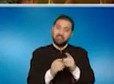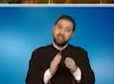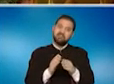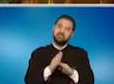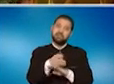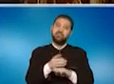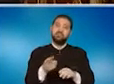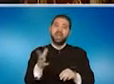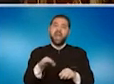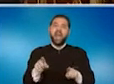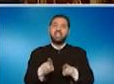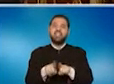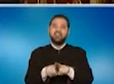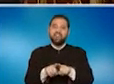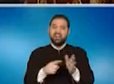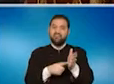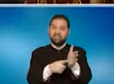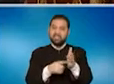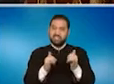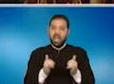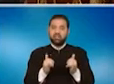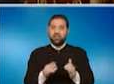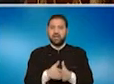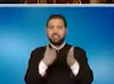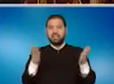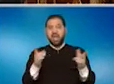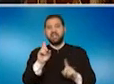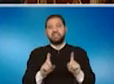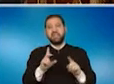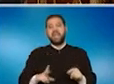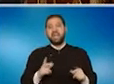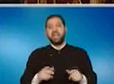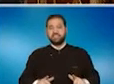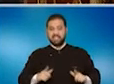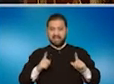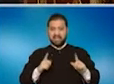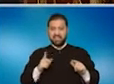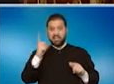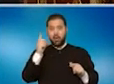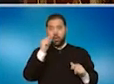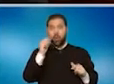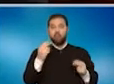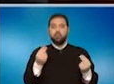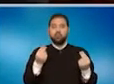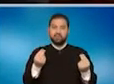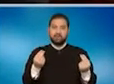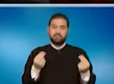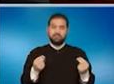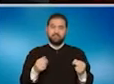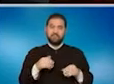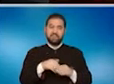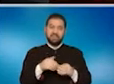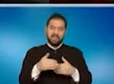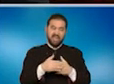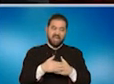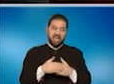mod, văzând că această carte, dacă este citită, asumată și trăită, dă un om bun. Și în